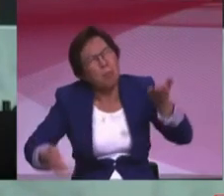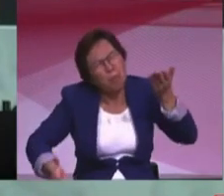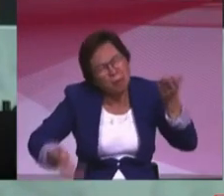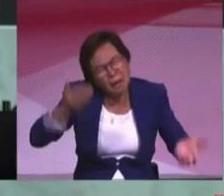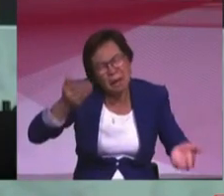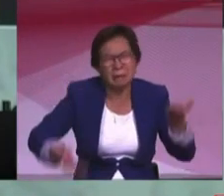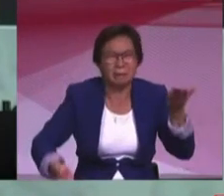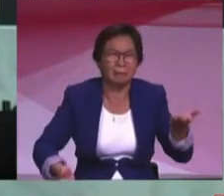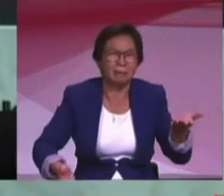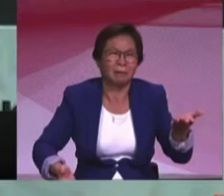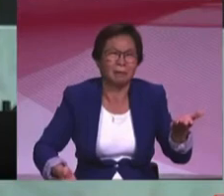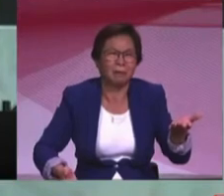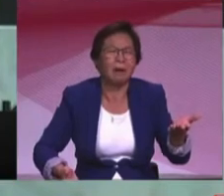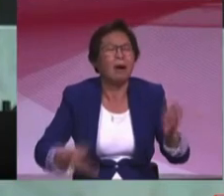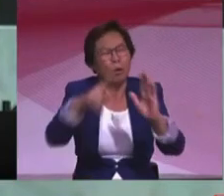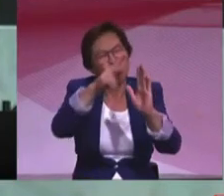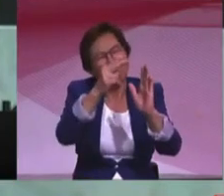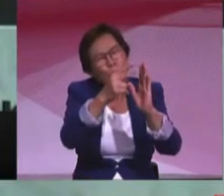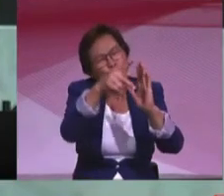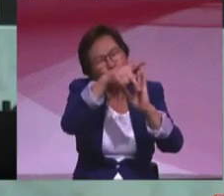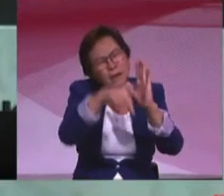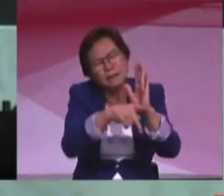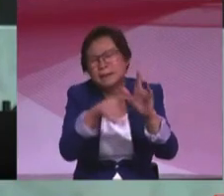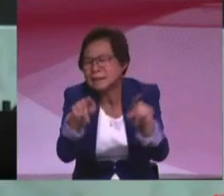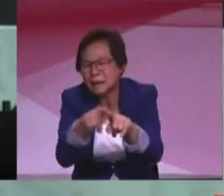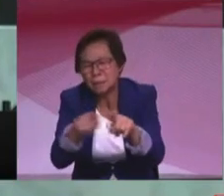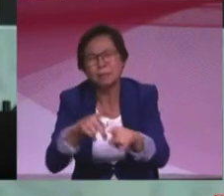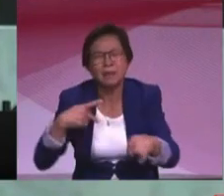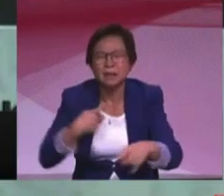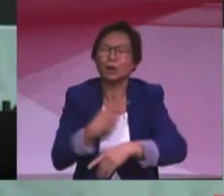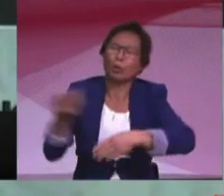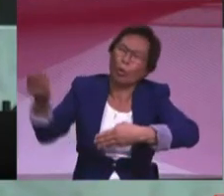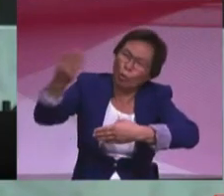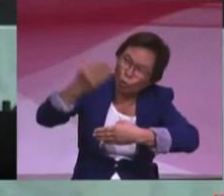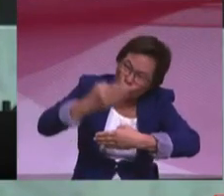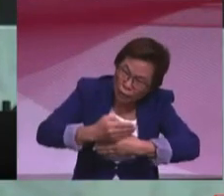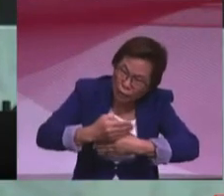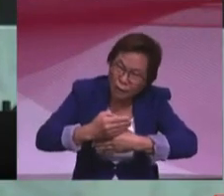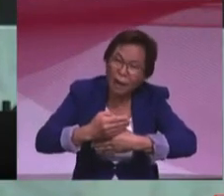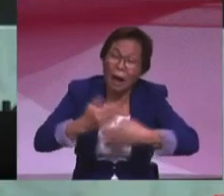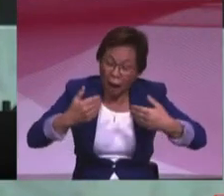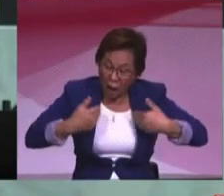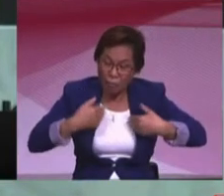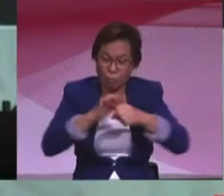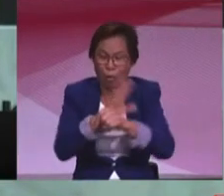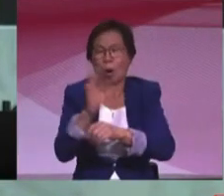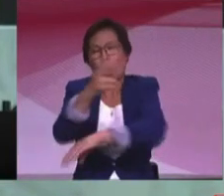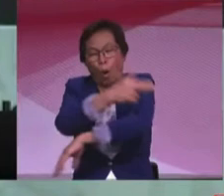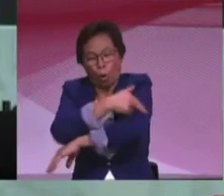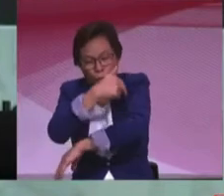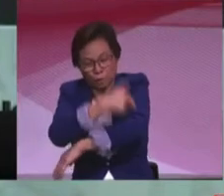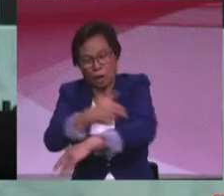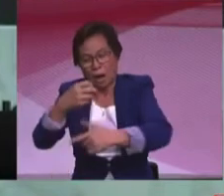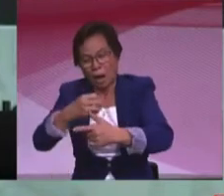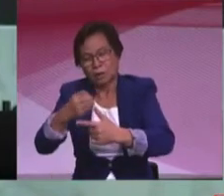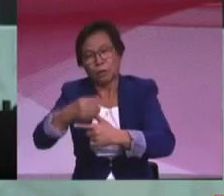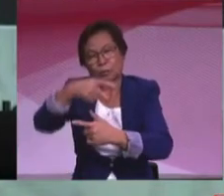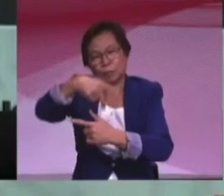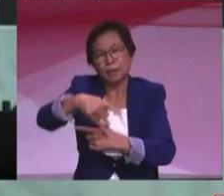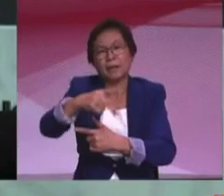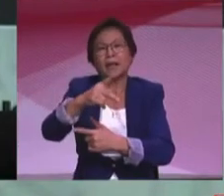kita tak berubah dasar lagi, iaitu kita kuarantinkan mereka yang positif di hospital ataupun